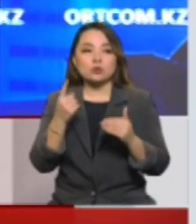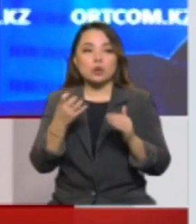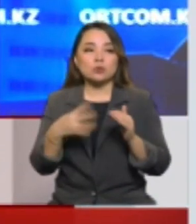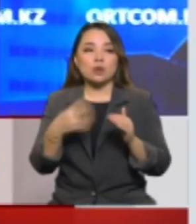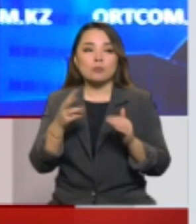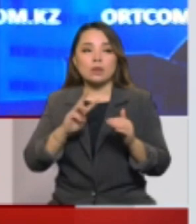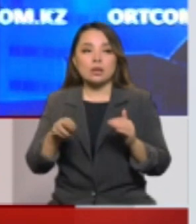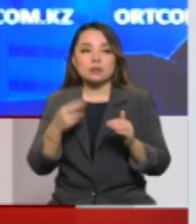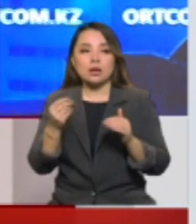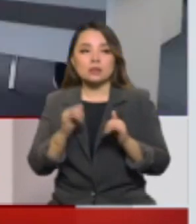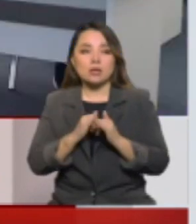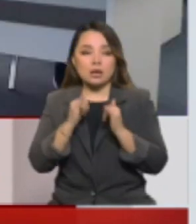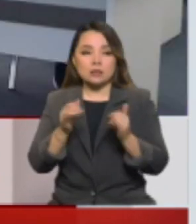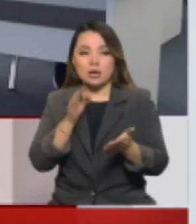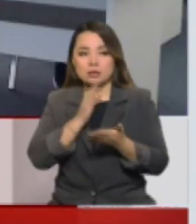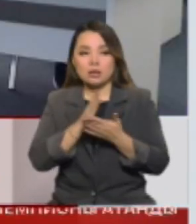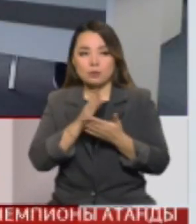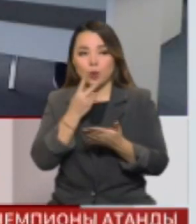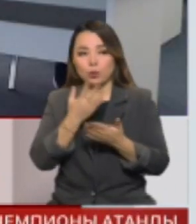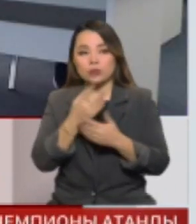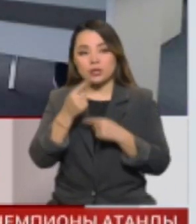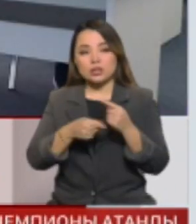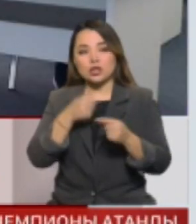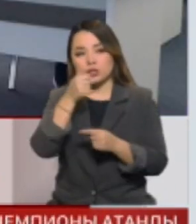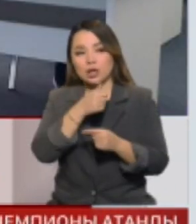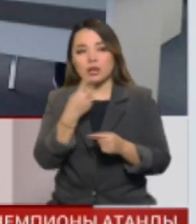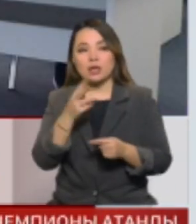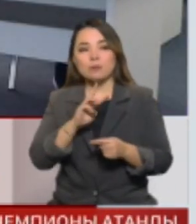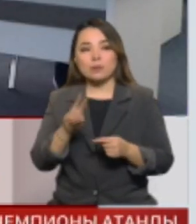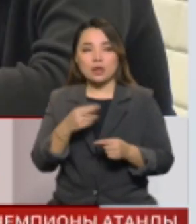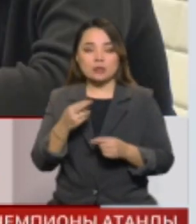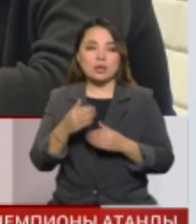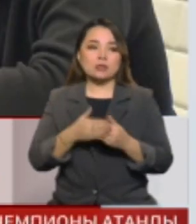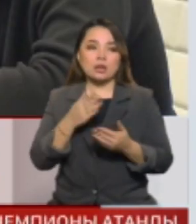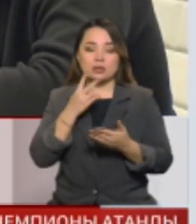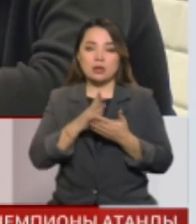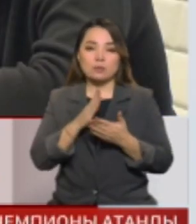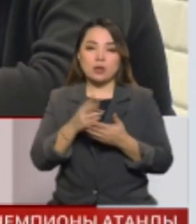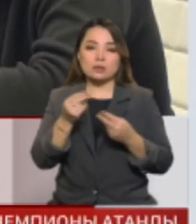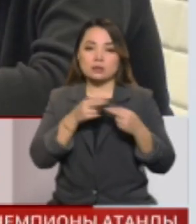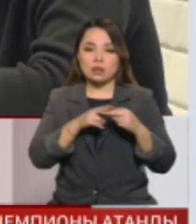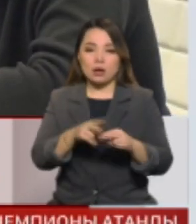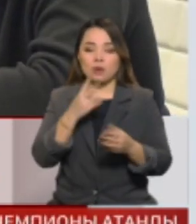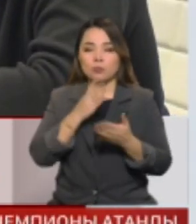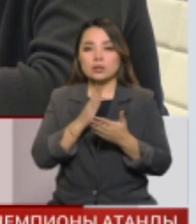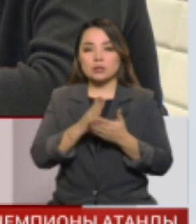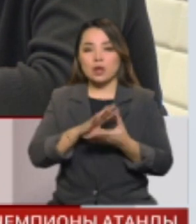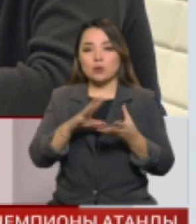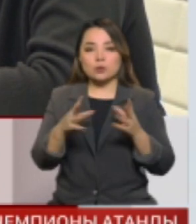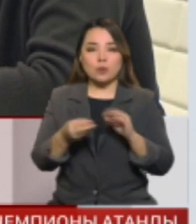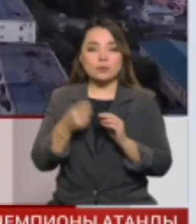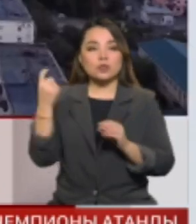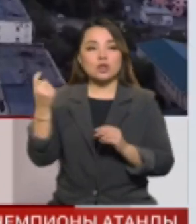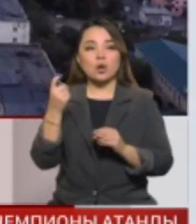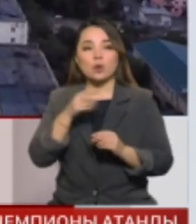миллиард теңге болғанын айтты. Бұл көрсеткіш келер жылы тағы 2 миллиард қартпақ. Қазына қаржысына қарап тұрған түйткілді шаруа көп, тұрғындарды